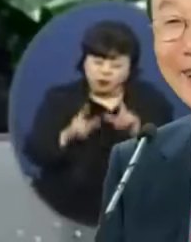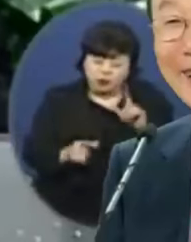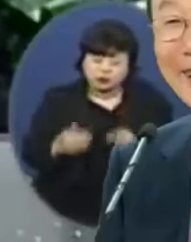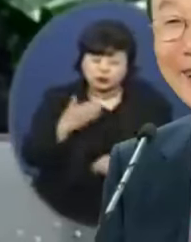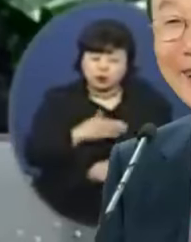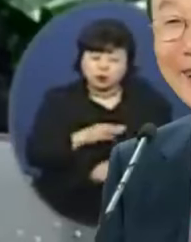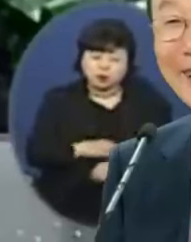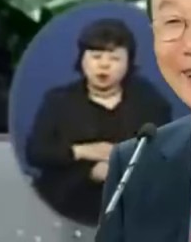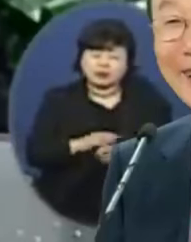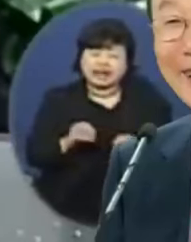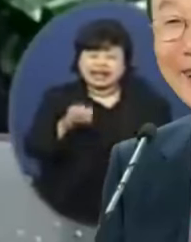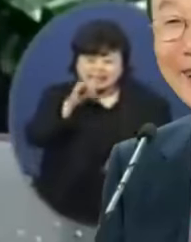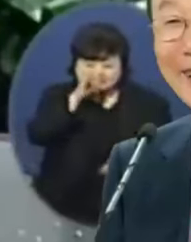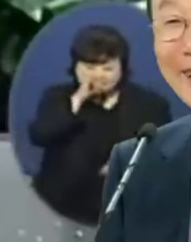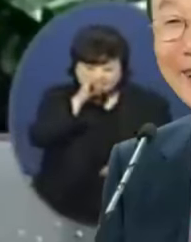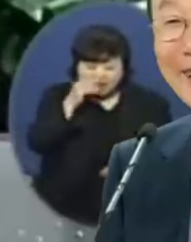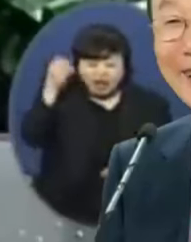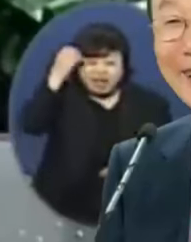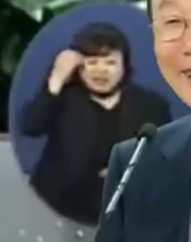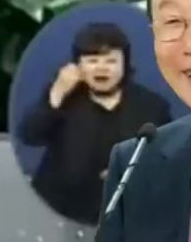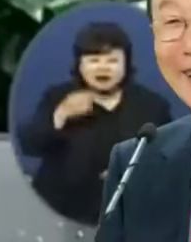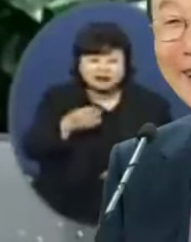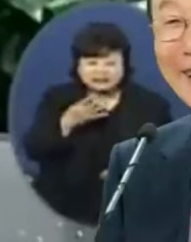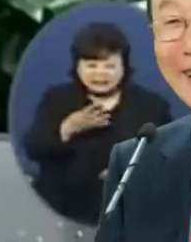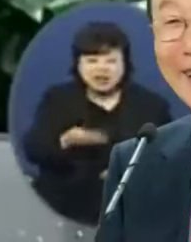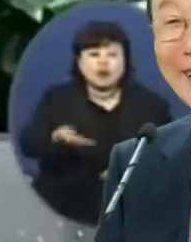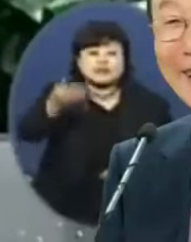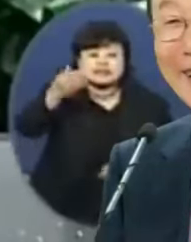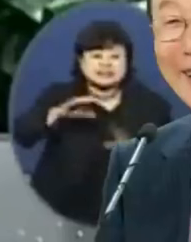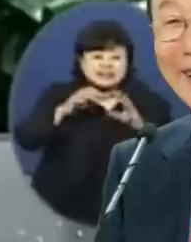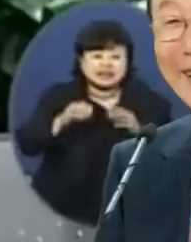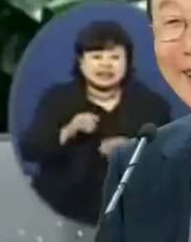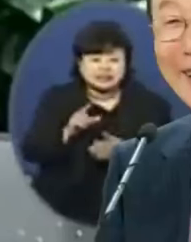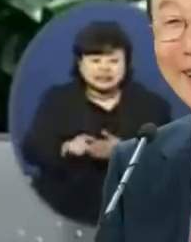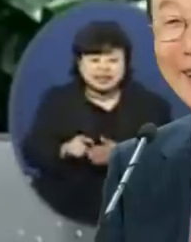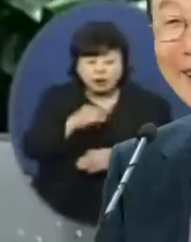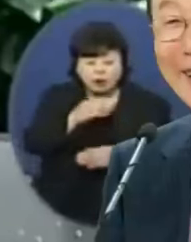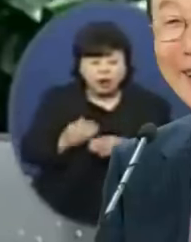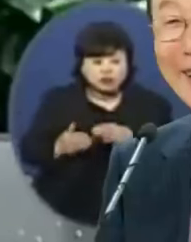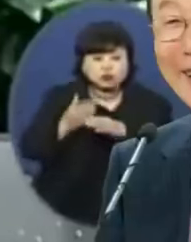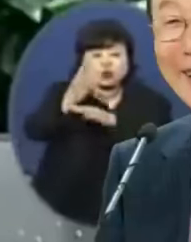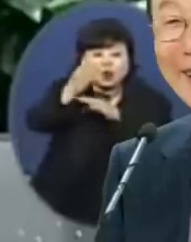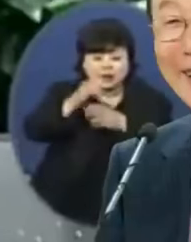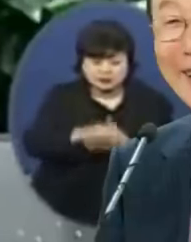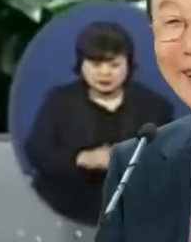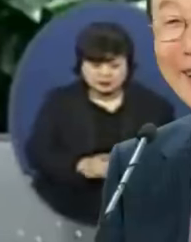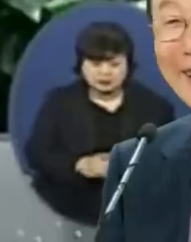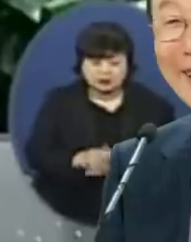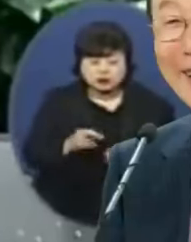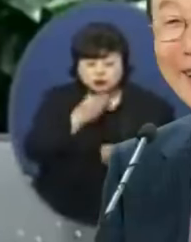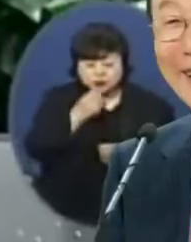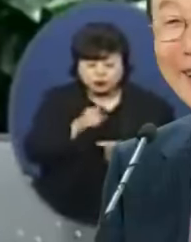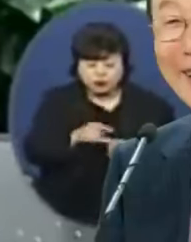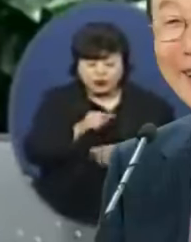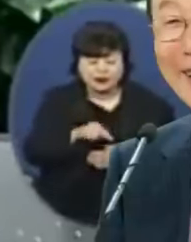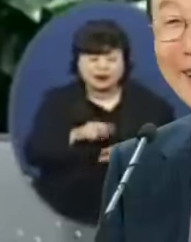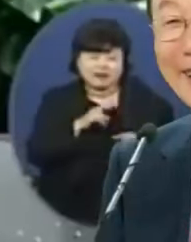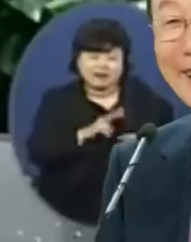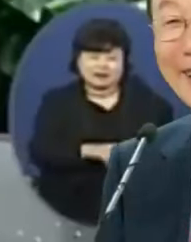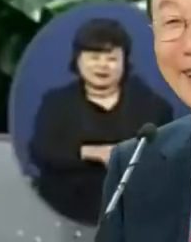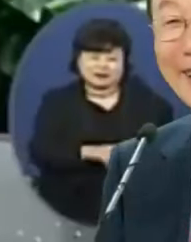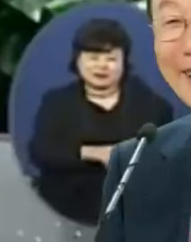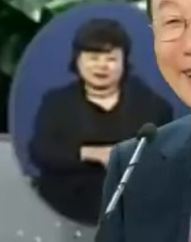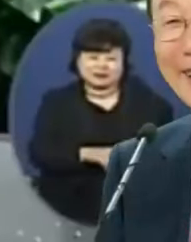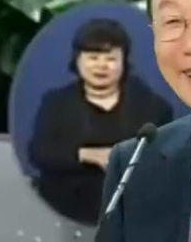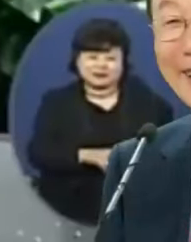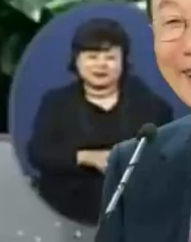육체는 지금 이 땅에 살고 있지만은 영적 4차원의 세계에 들어가면 시간과 공간의 차별이 없었기 때문에 여의도 순복음교회에 앉아있음과 동시에